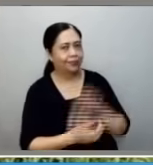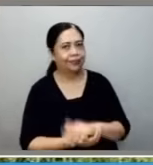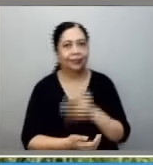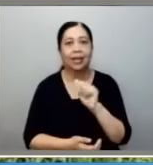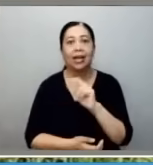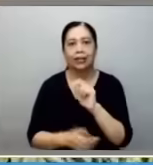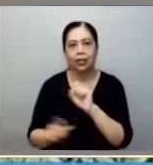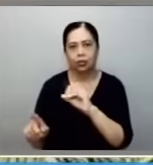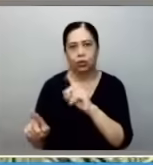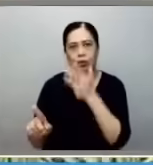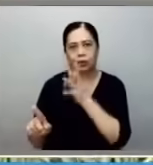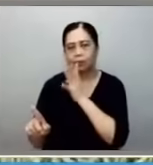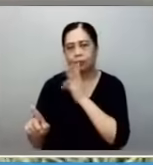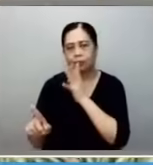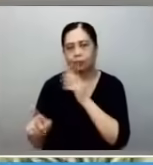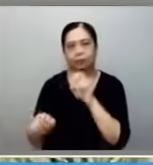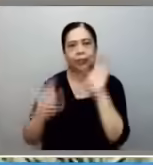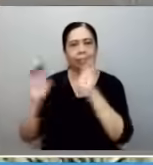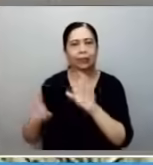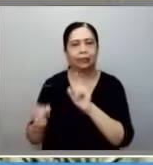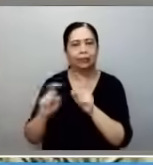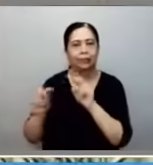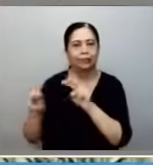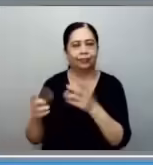Climate Monitoring and Prediction Section Chief ng PAGASA.